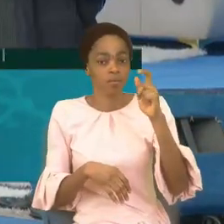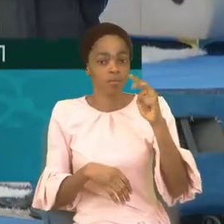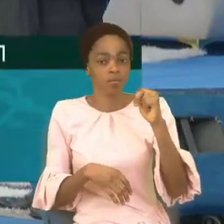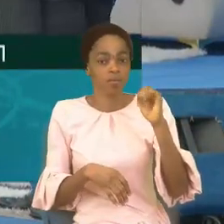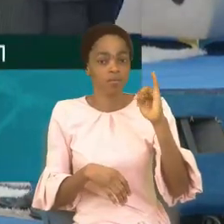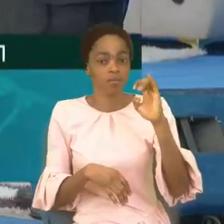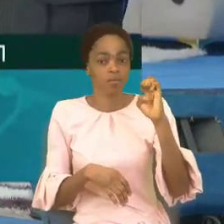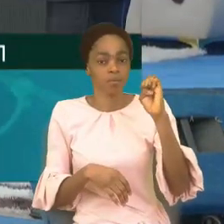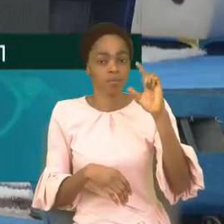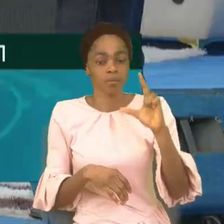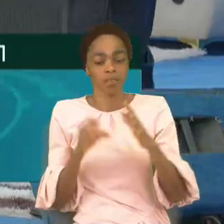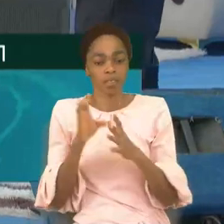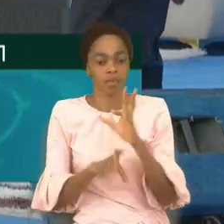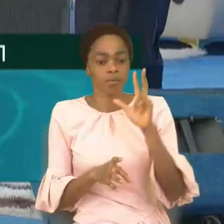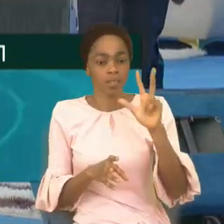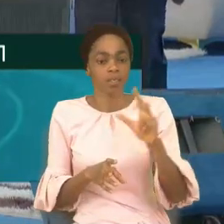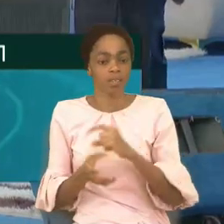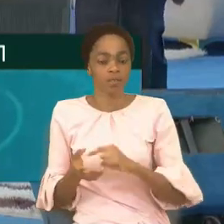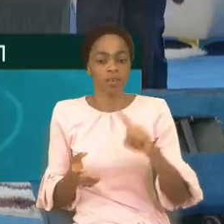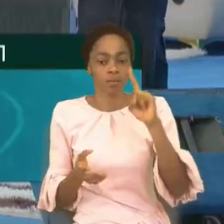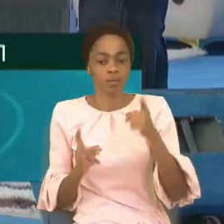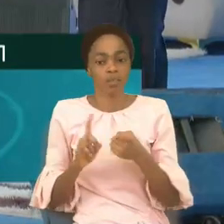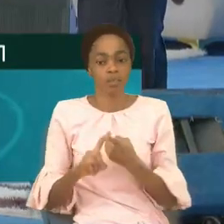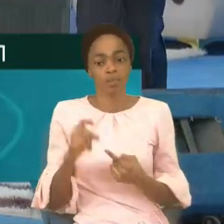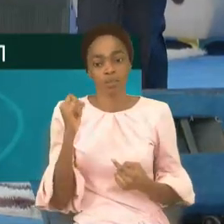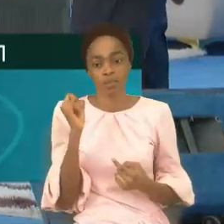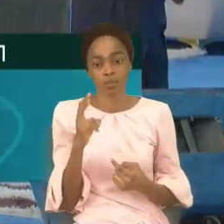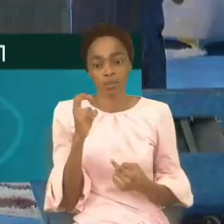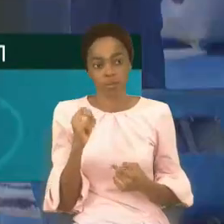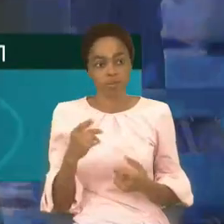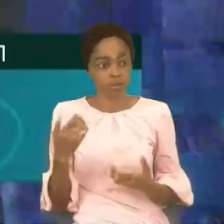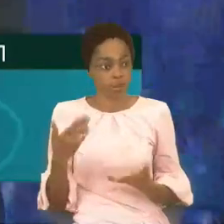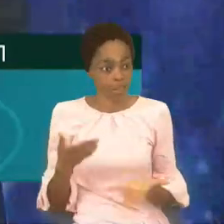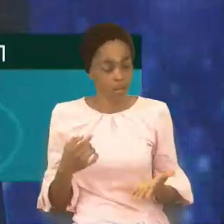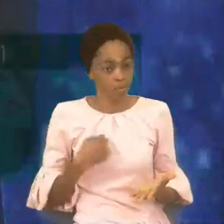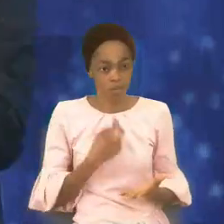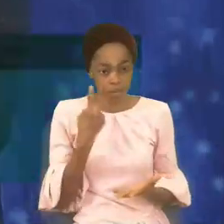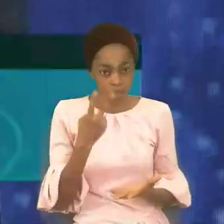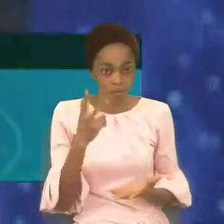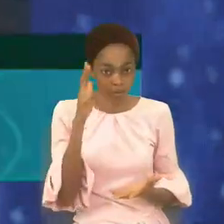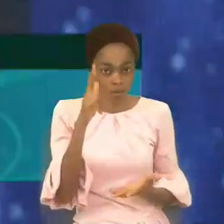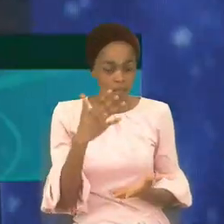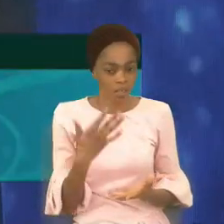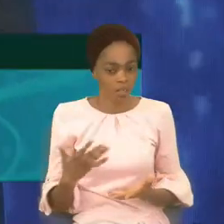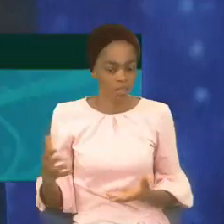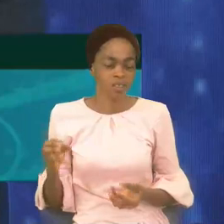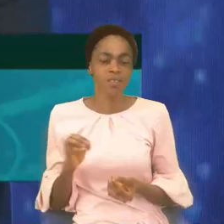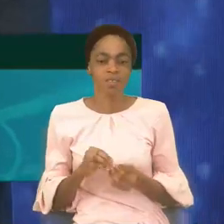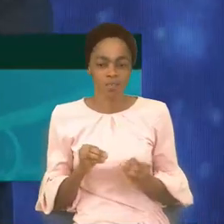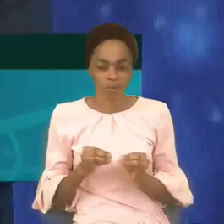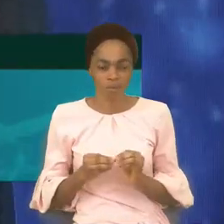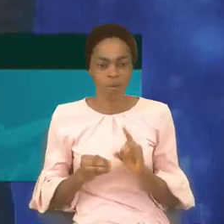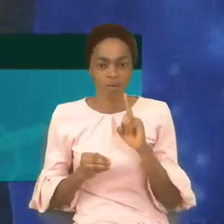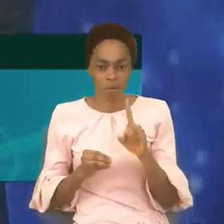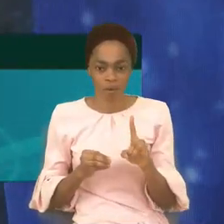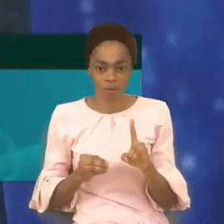chapitre 3, les versets 1 à 12. Il y a trois éléments à voir dans le premier